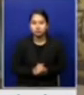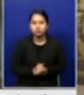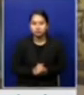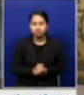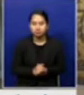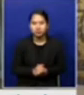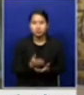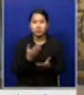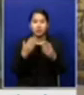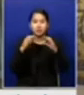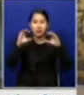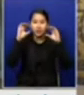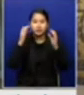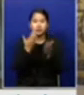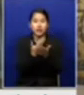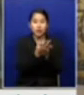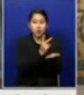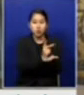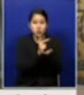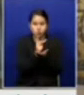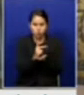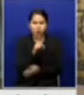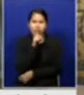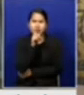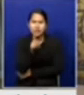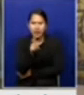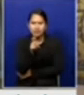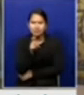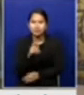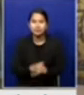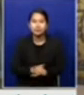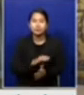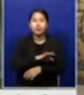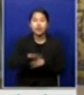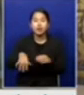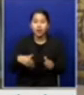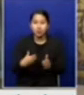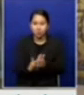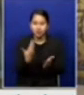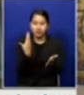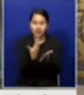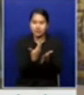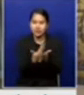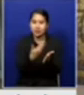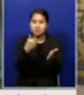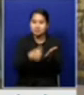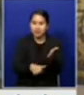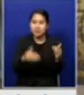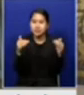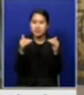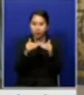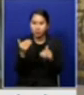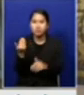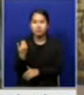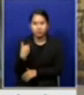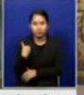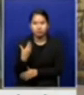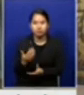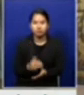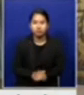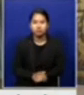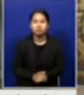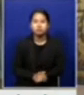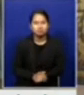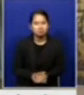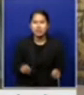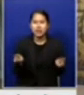าทุกคนเสียภาษีทัดเทียมกันหรือไม่เสียครับแน่นอนครับ